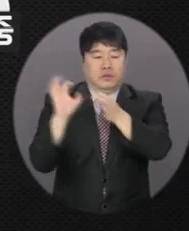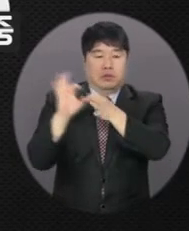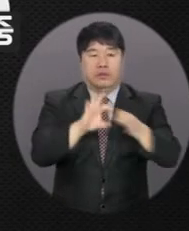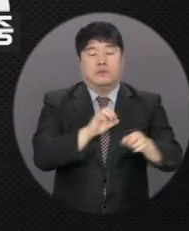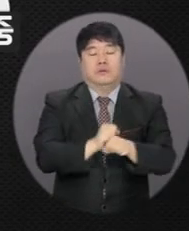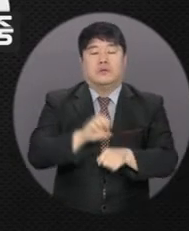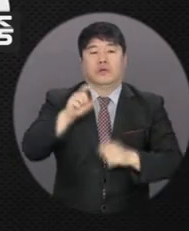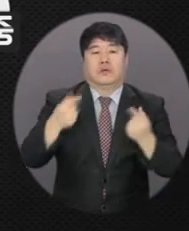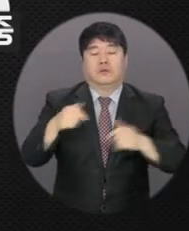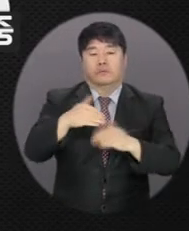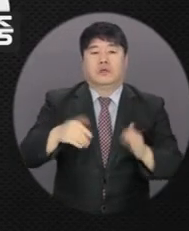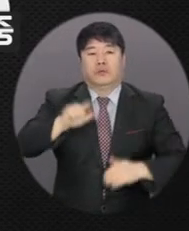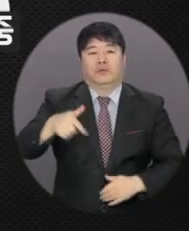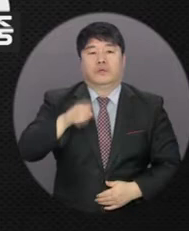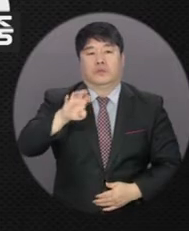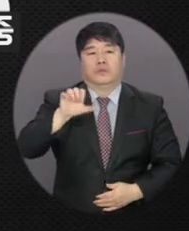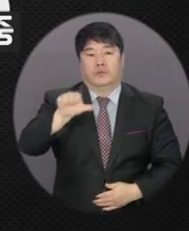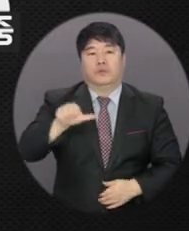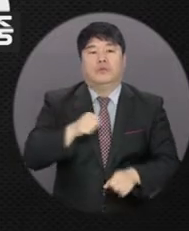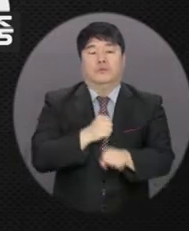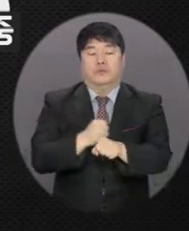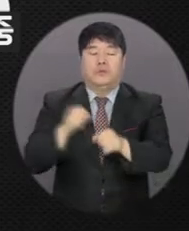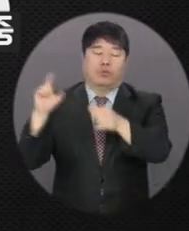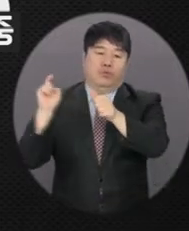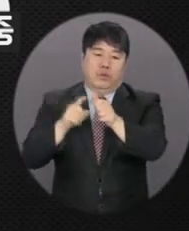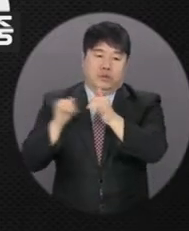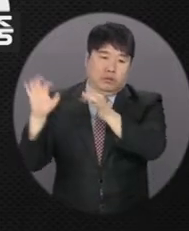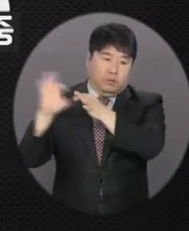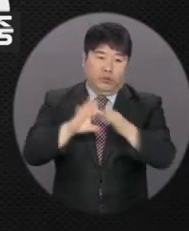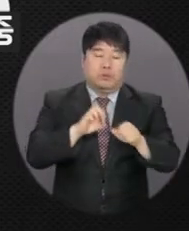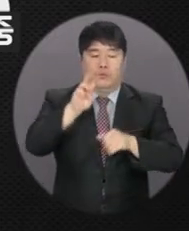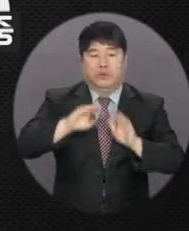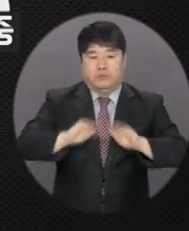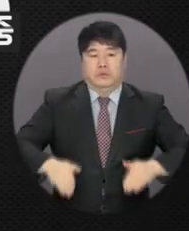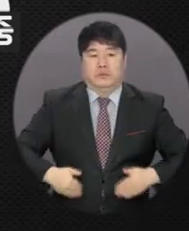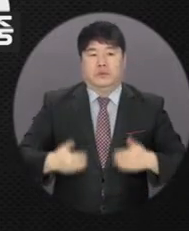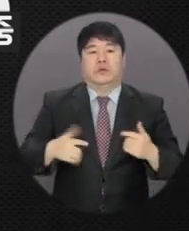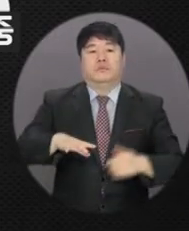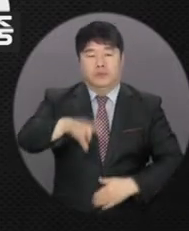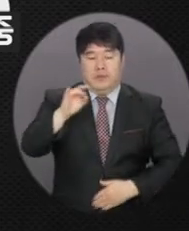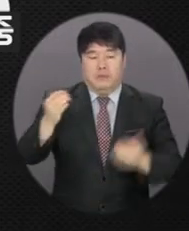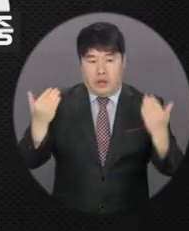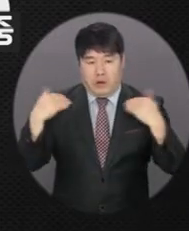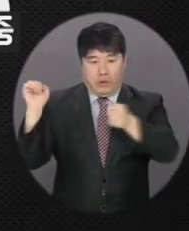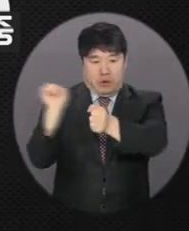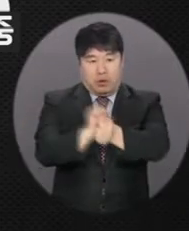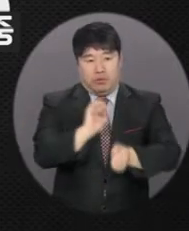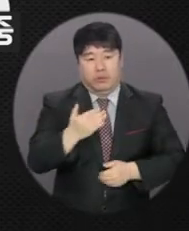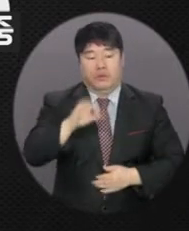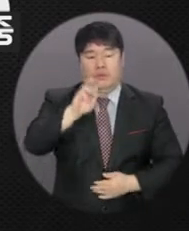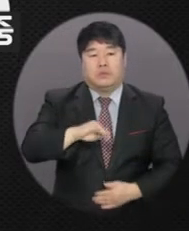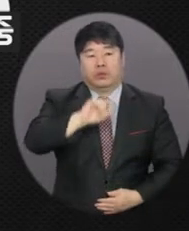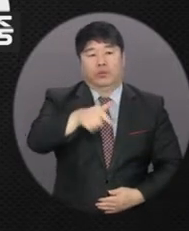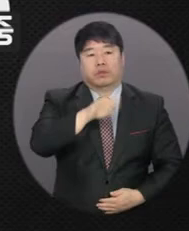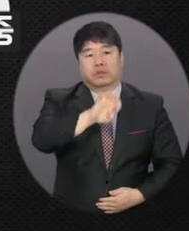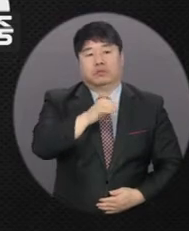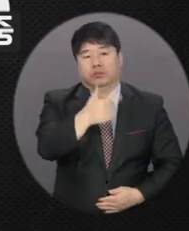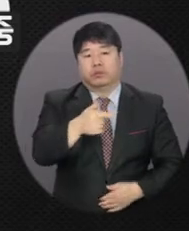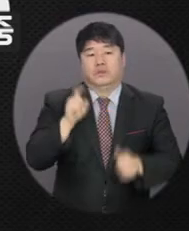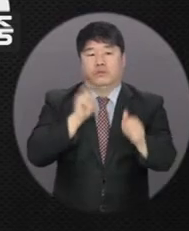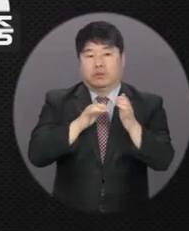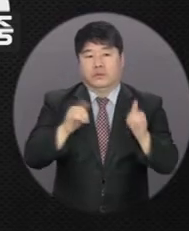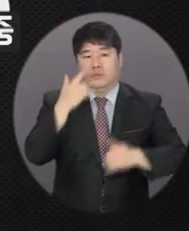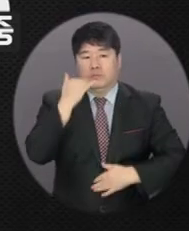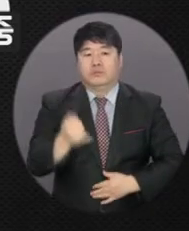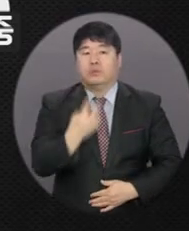광주 600만원 6번째 확진 자로 이어져 광주전남 최초의 교회가 명의 됐고 광주 600만 6번째 확진 자 의